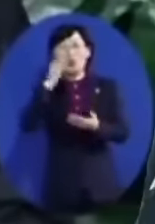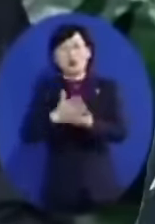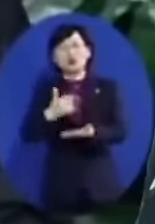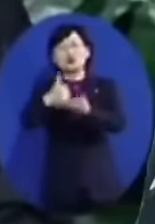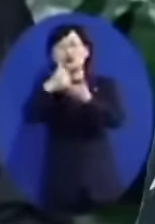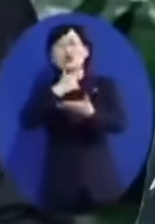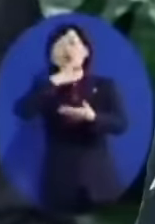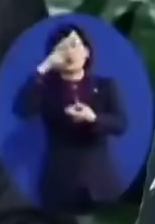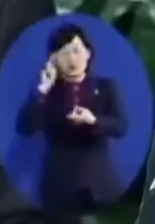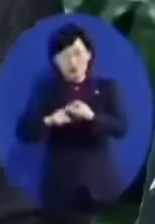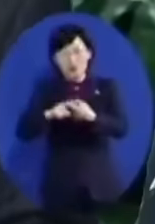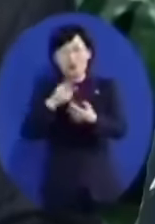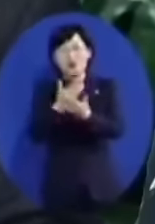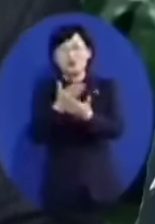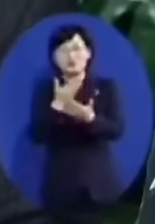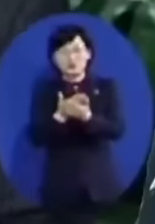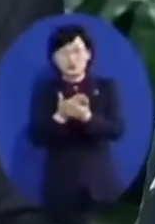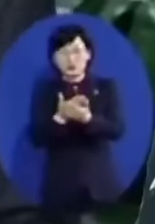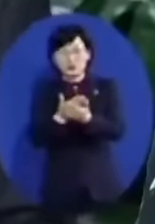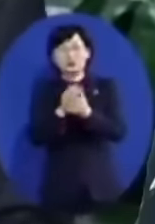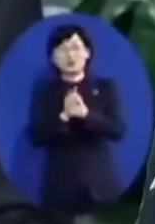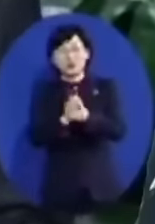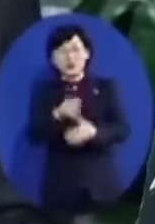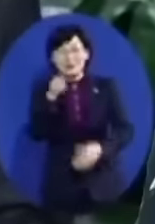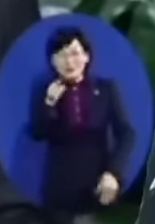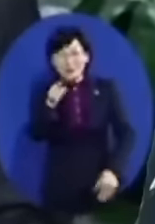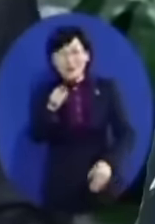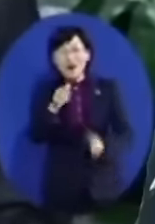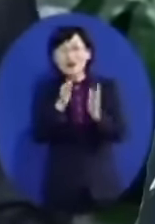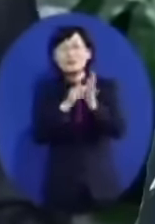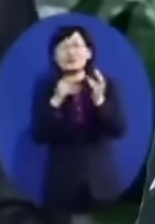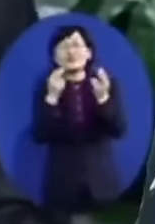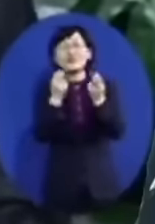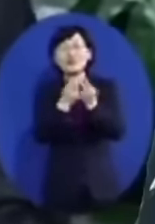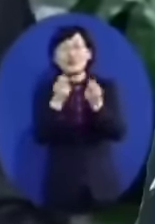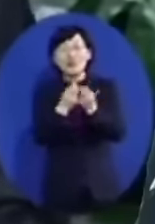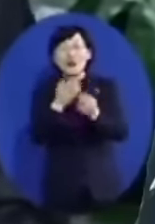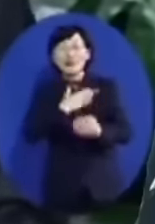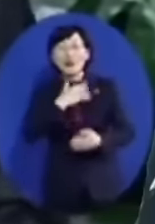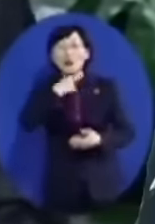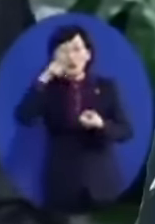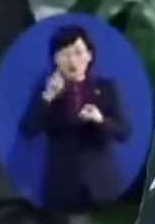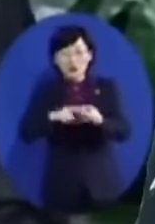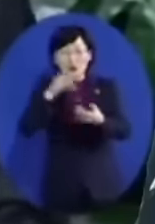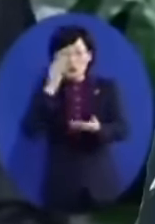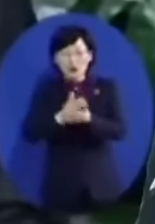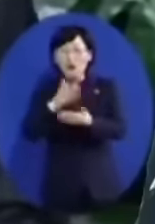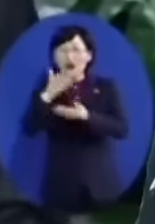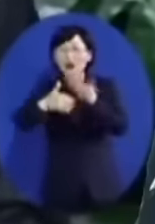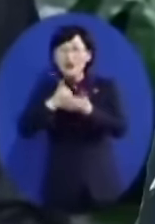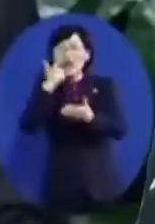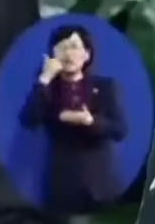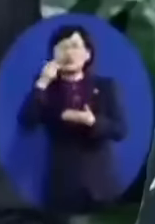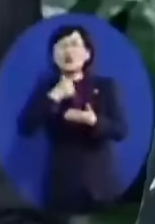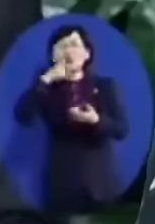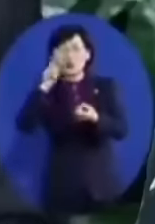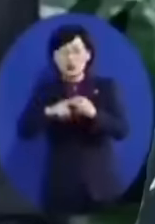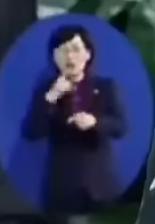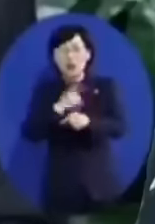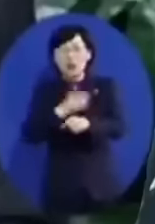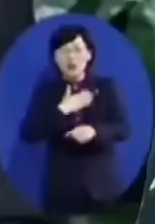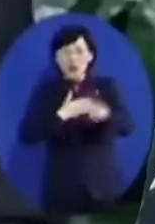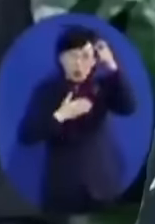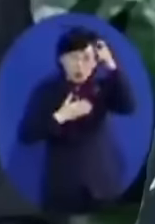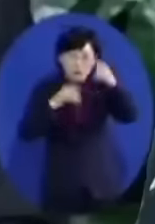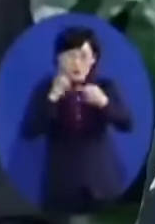뜻대로 하시옵소서. 그게 비결인 것입니다. 내 뜻대로 마옵시고 아버지 뜻대로 하옵소서. 무엇이 내